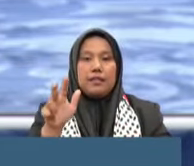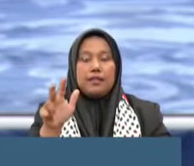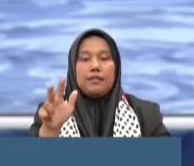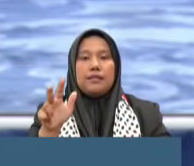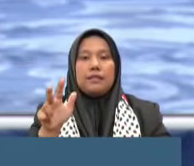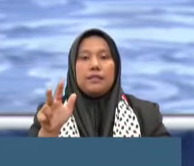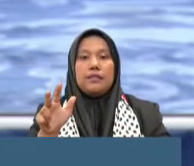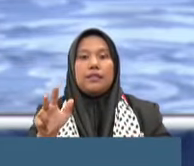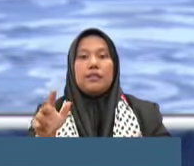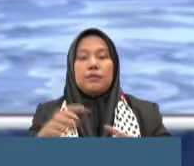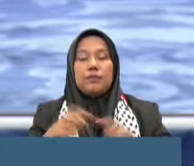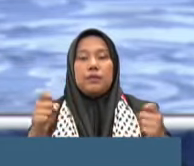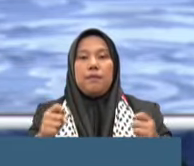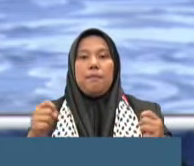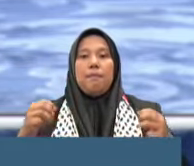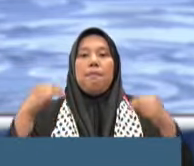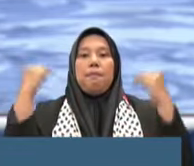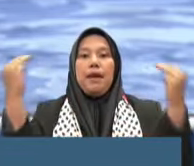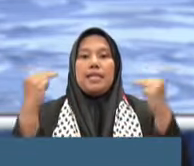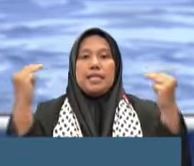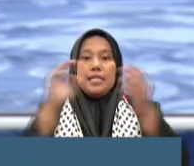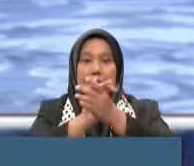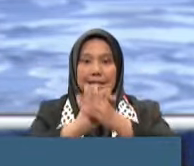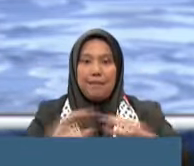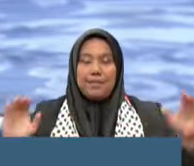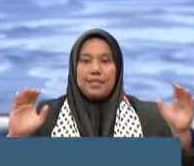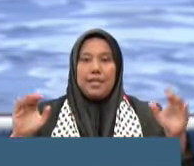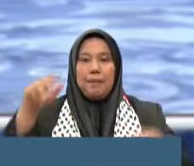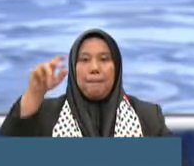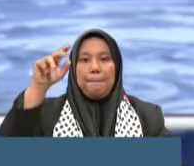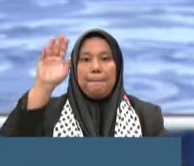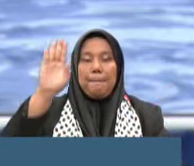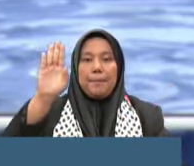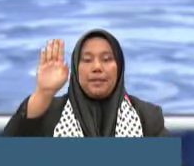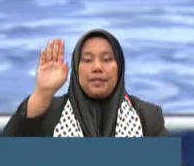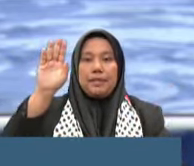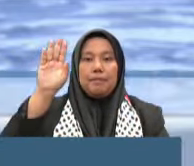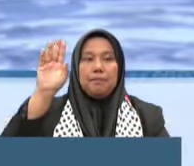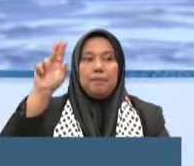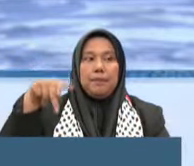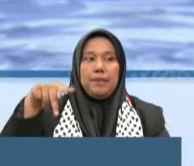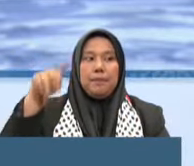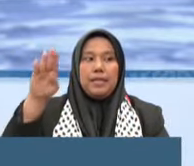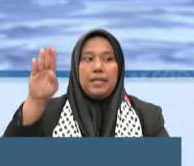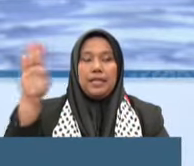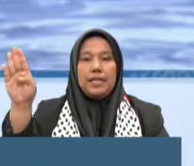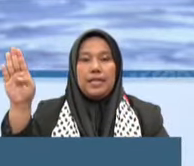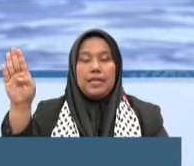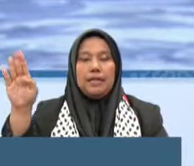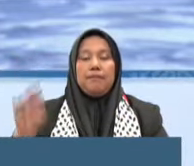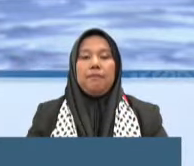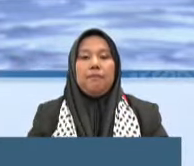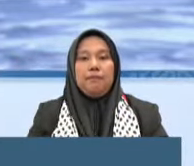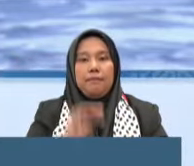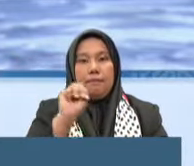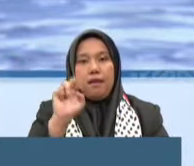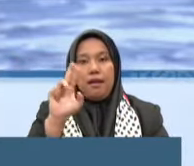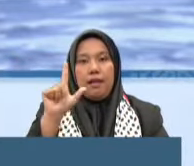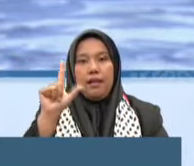Majlis Keselamatan Bangsa-Bangsa Bersatu yang dibuat apa yang disebut sebagai multilateral.